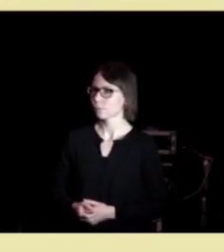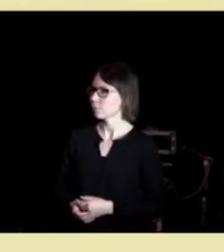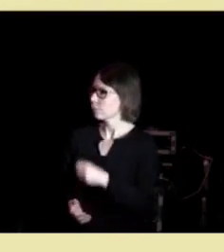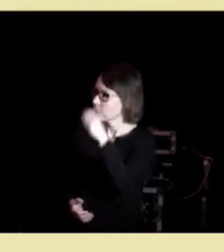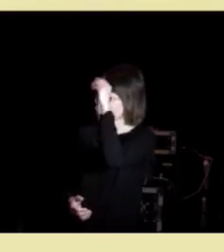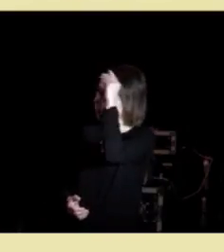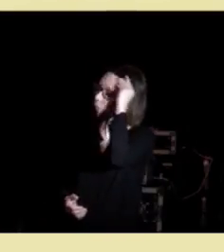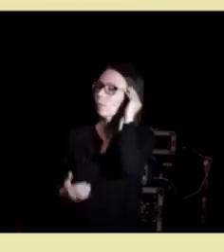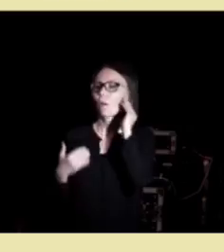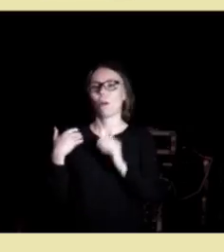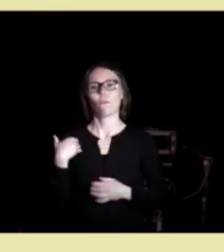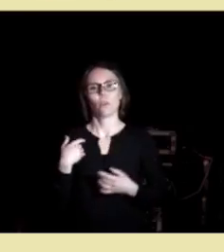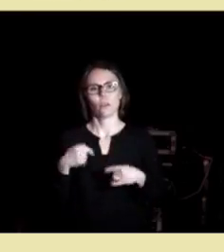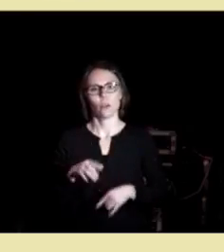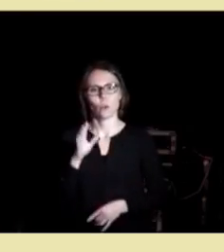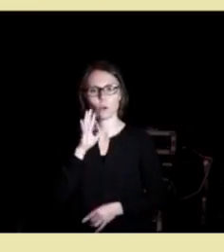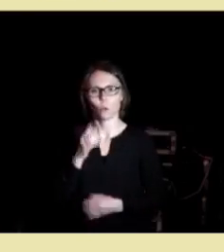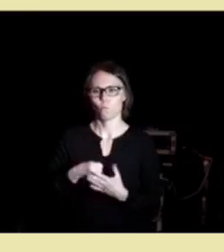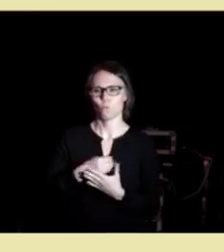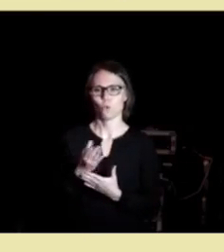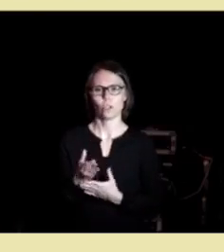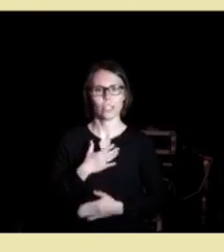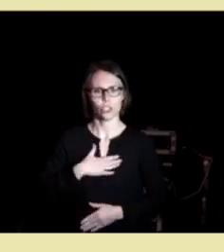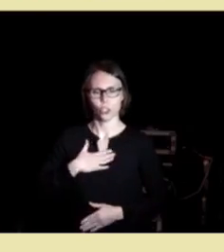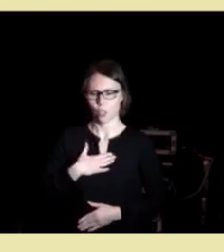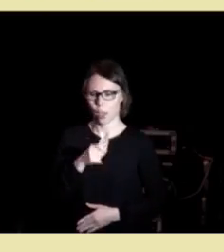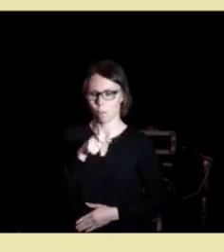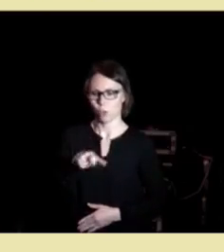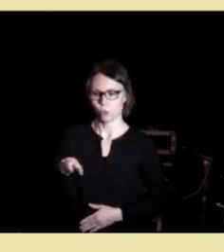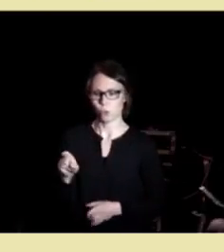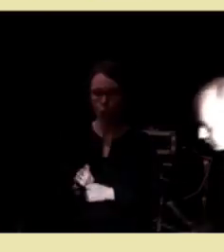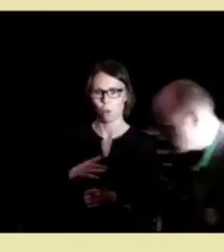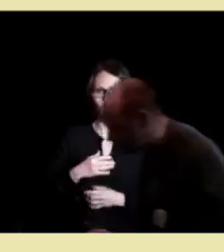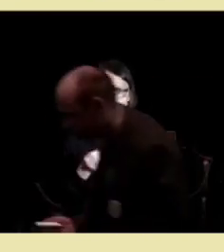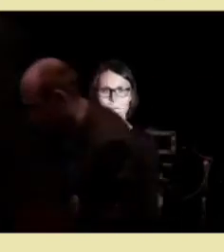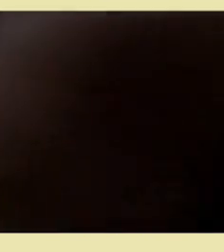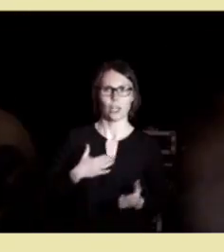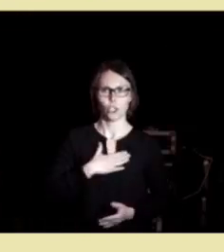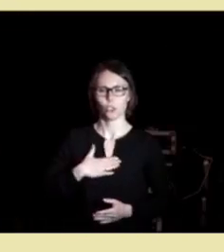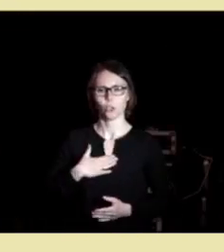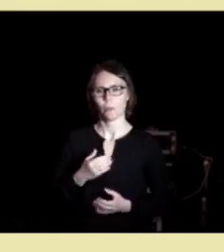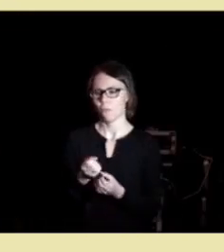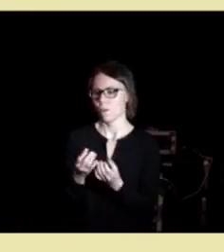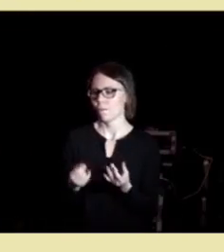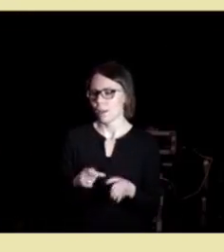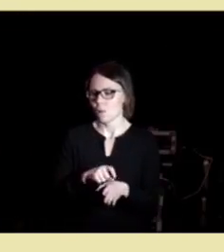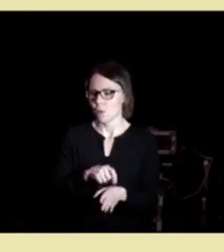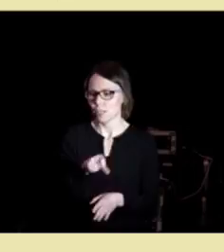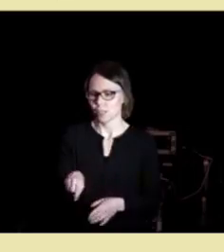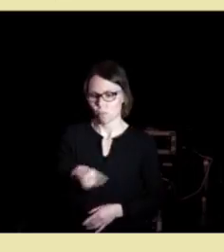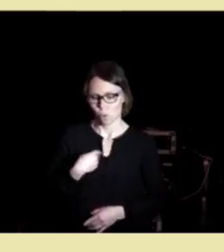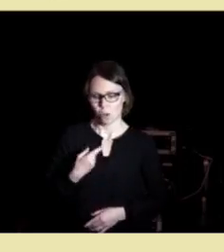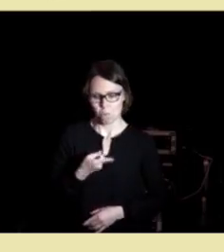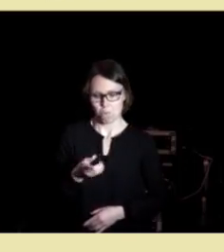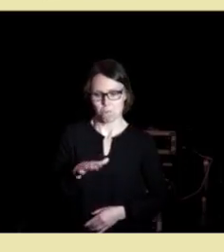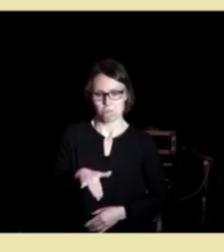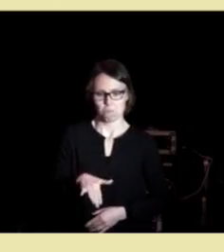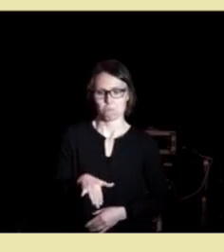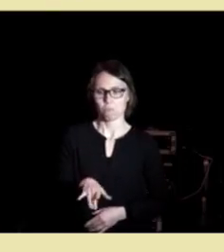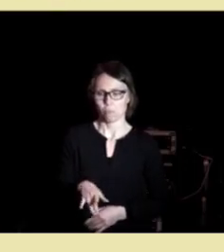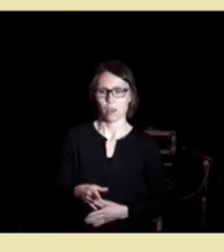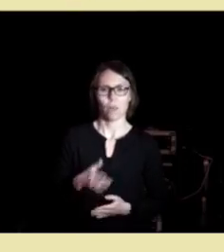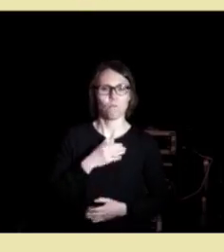Vi har tidligere i dag hørt om multisyke, de som har flere sykdommer. Flere og flere av pasientene våre er multisyke.